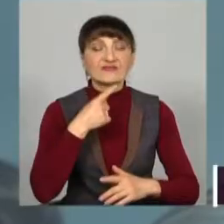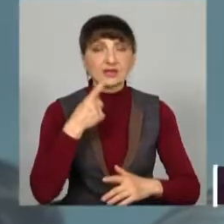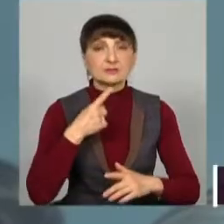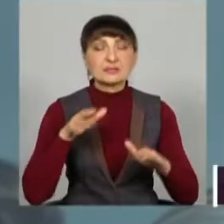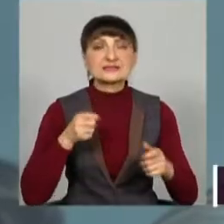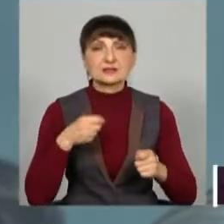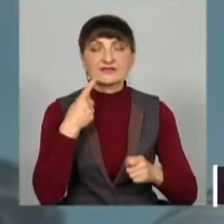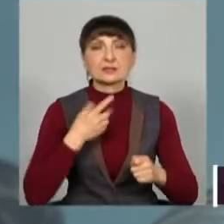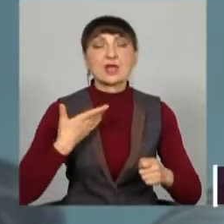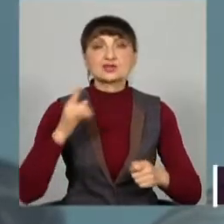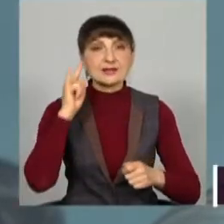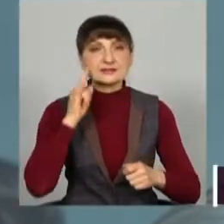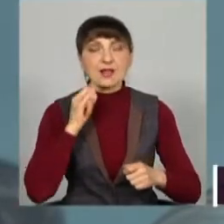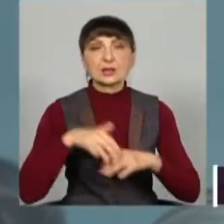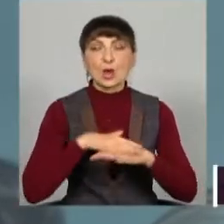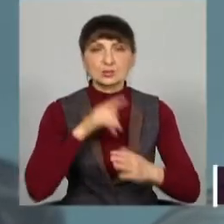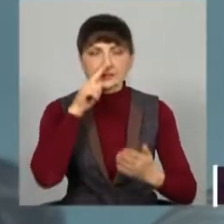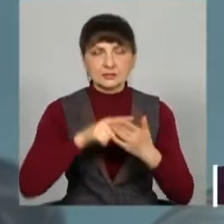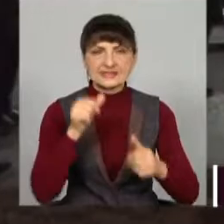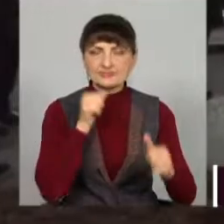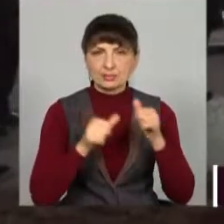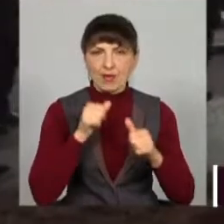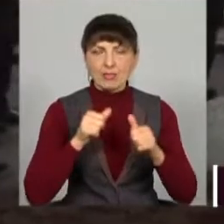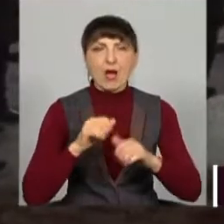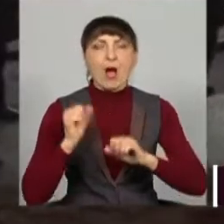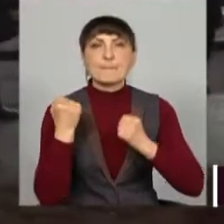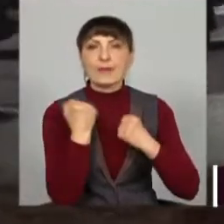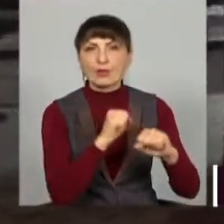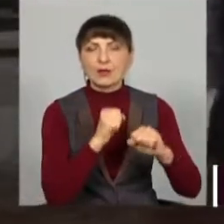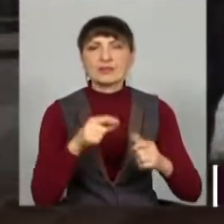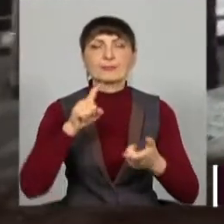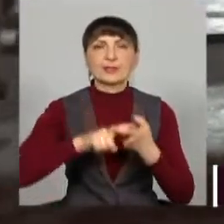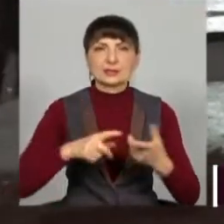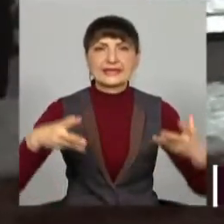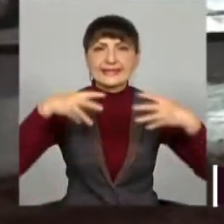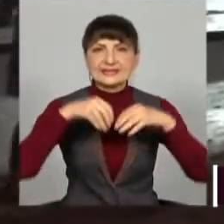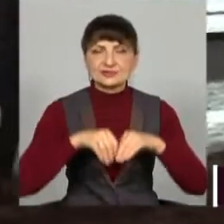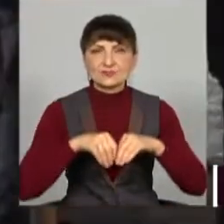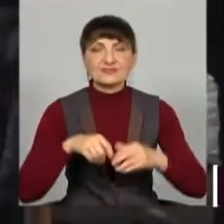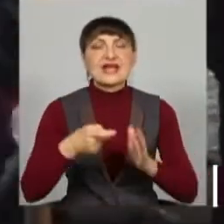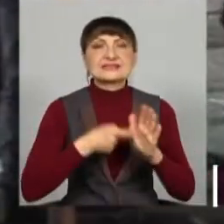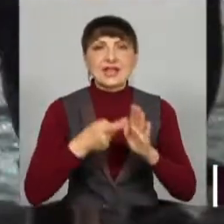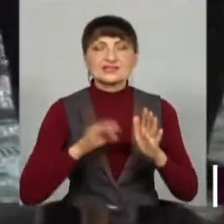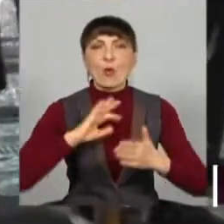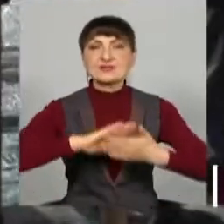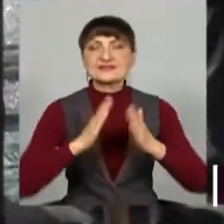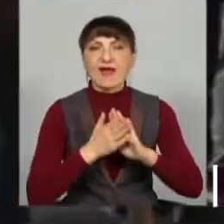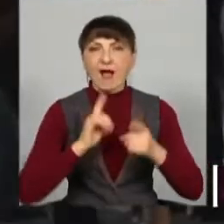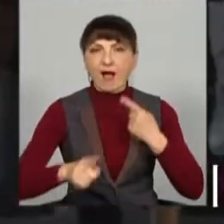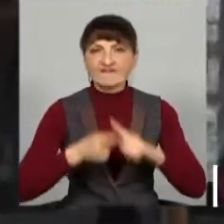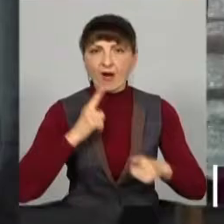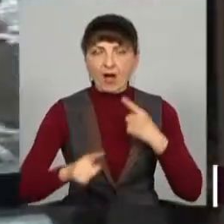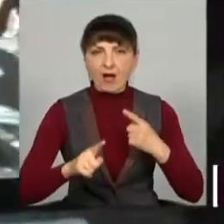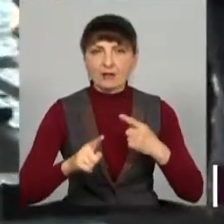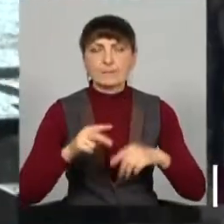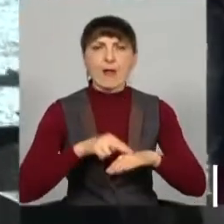страна и народ столкнулись с большим испытанием, преодолеть которое удалось благодаря единству. По его словам, следствие по делу о заговоре силовиков и их